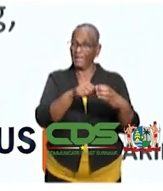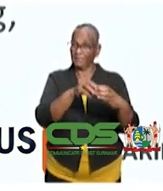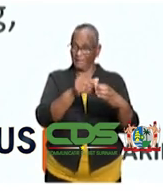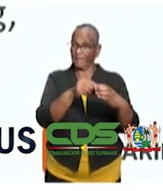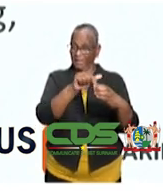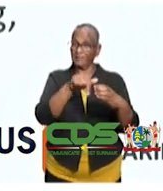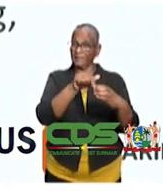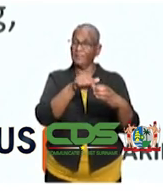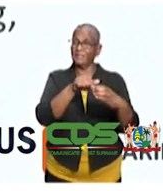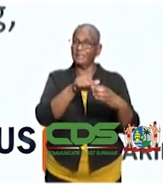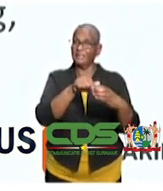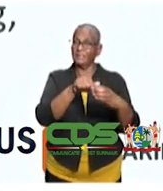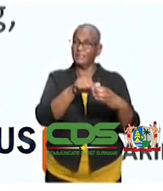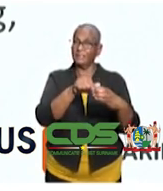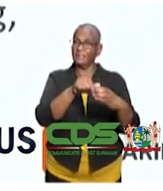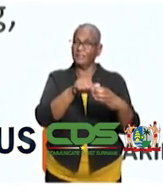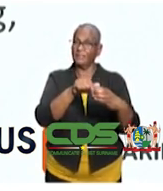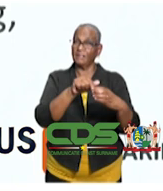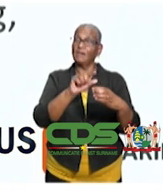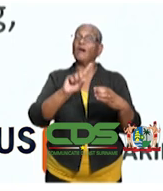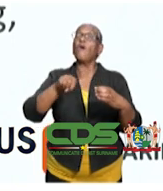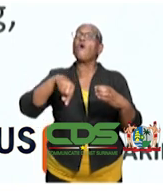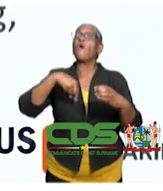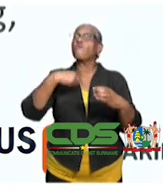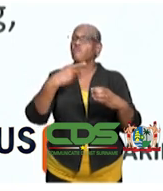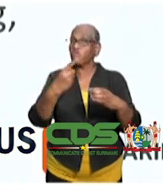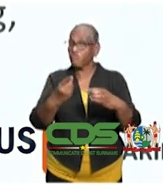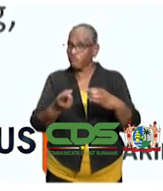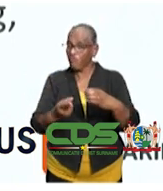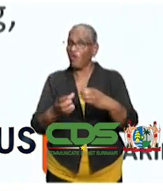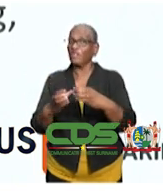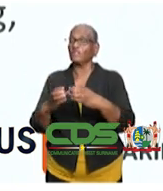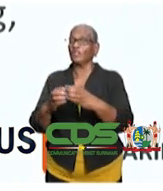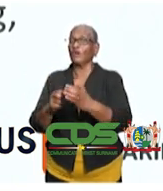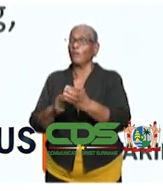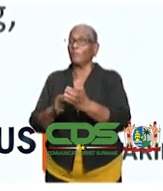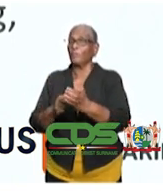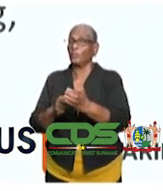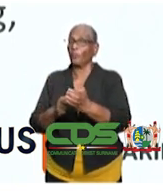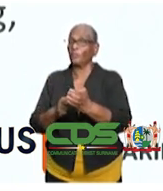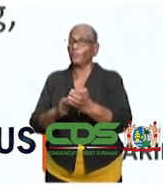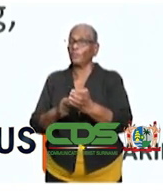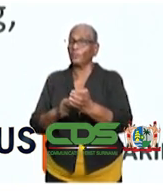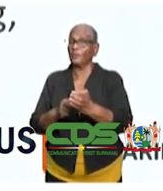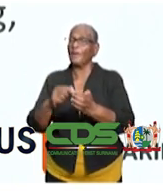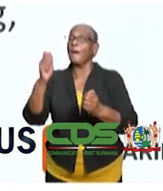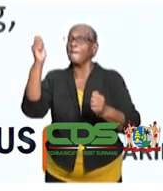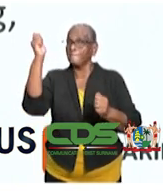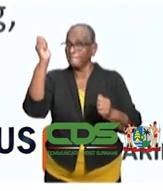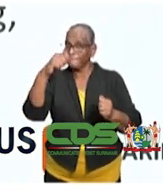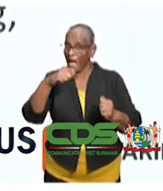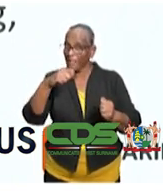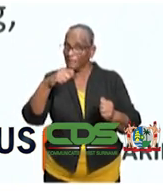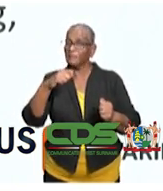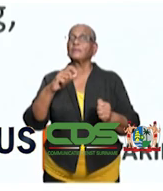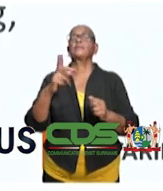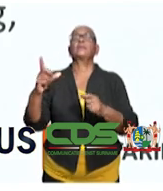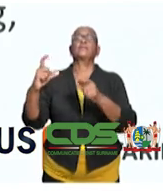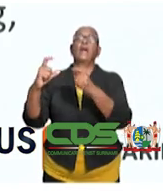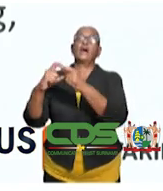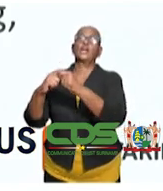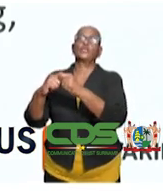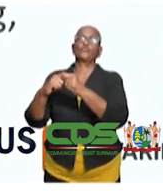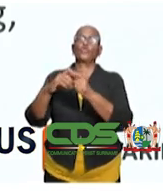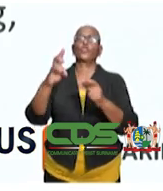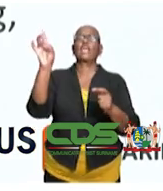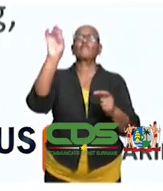bedrag, als volgt te allokeren. En wel per maand per aansluiting.